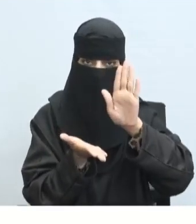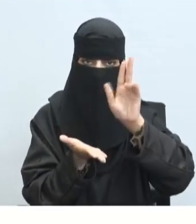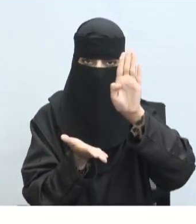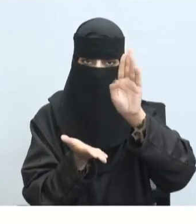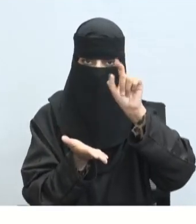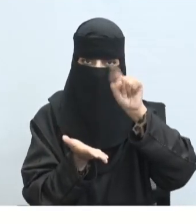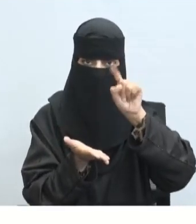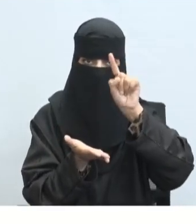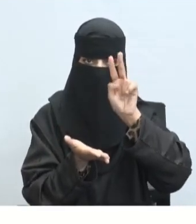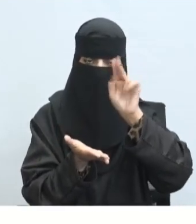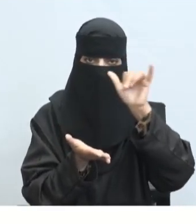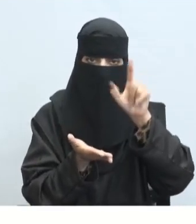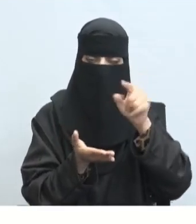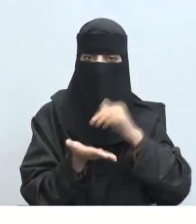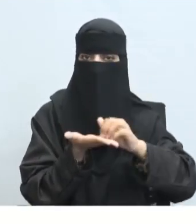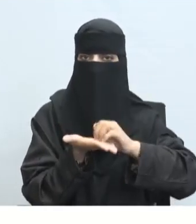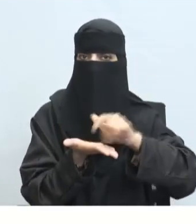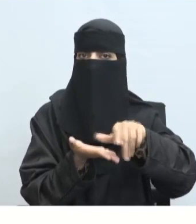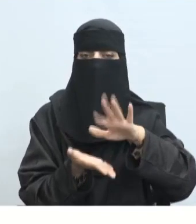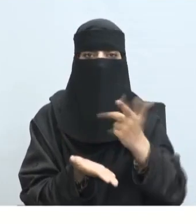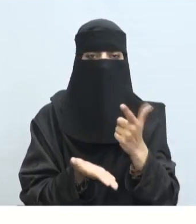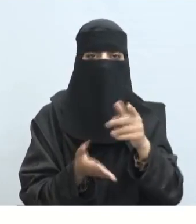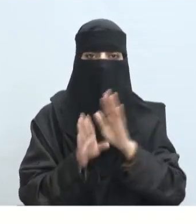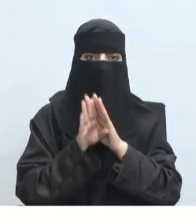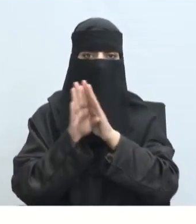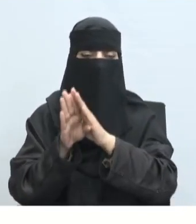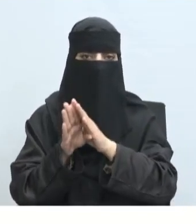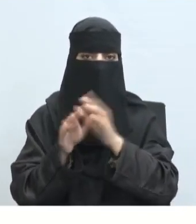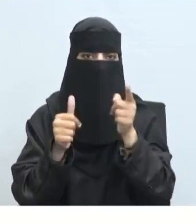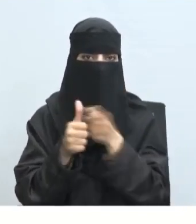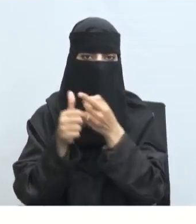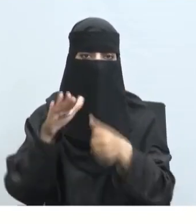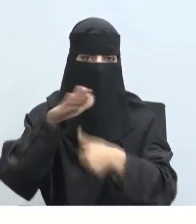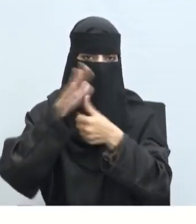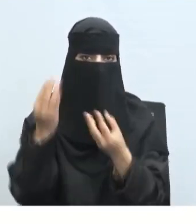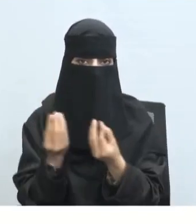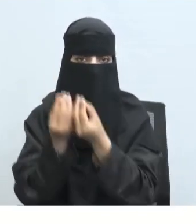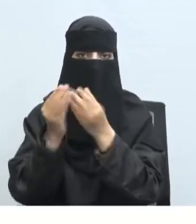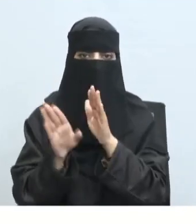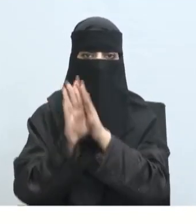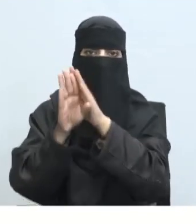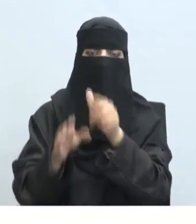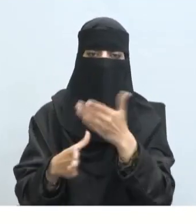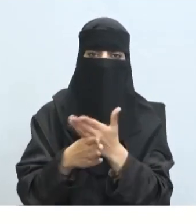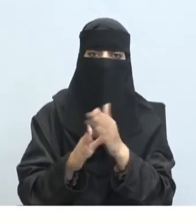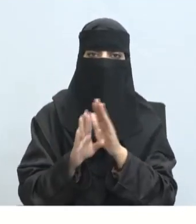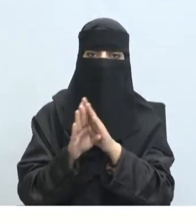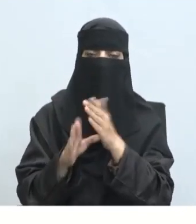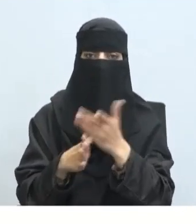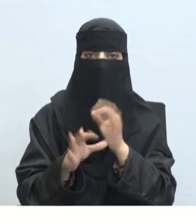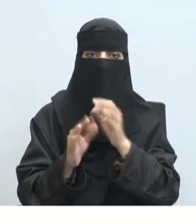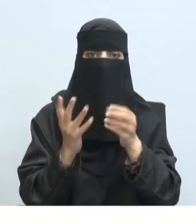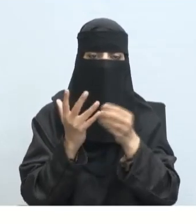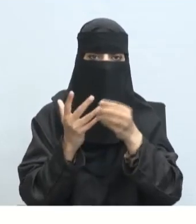السكرتير كما تعلمنا دور السكرتير هو داعم لرئيسه وبالتالي اذا هو يدعم لايجاد